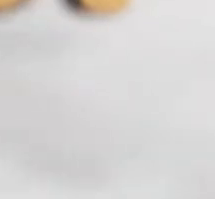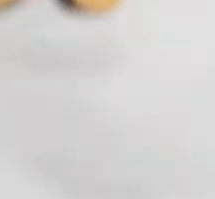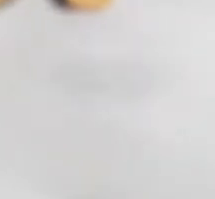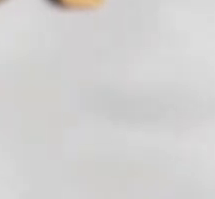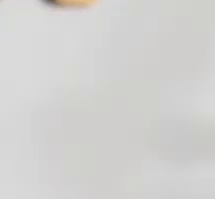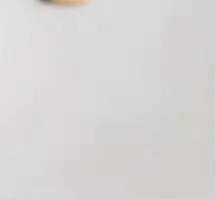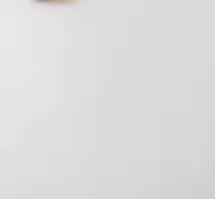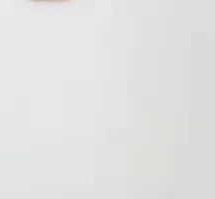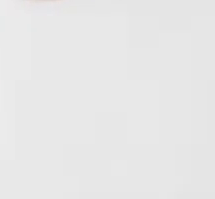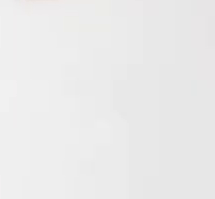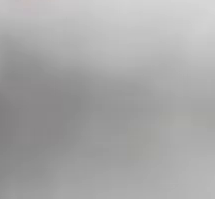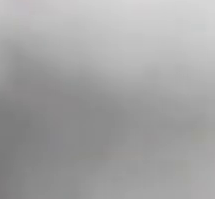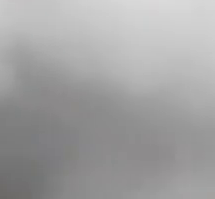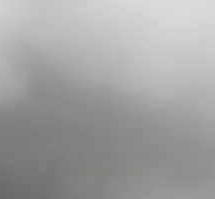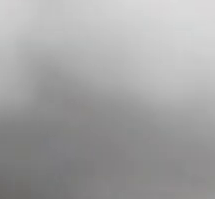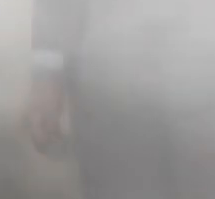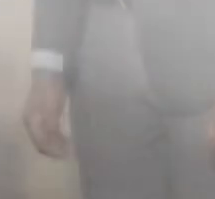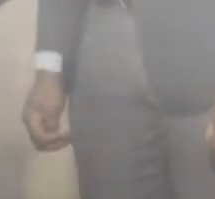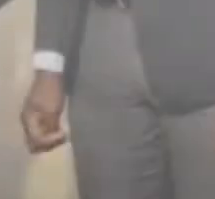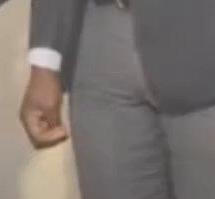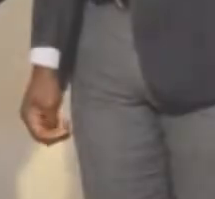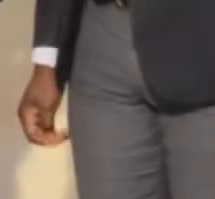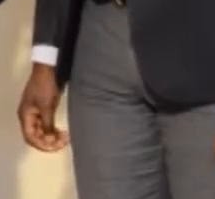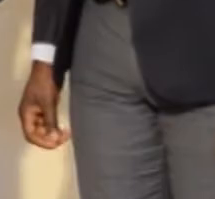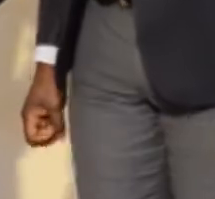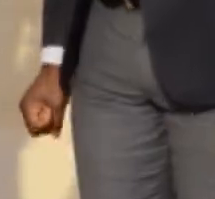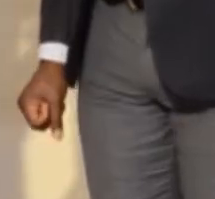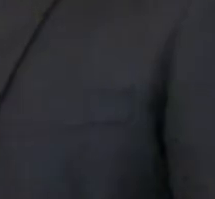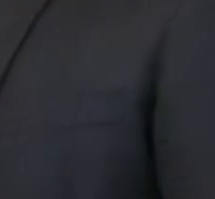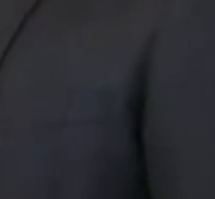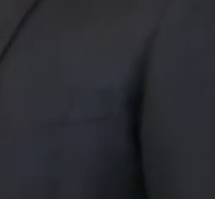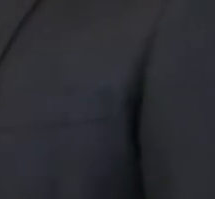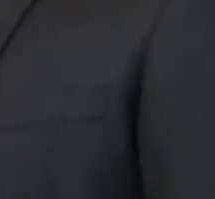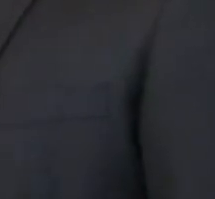Pam Siwo, Pam Siwo,